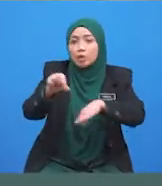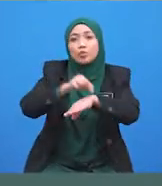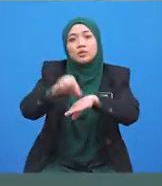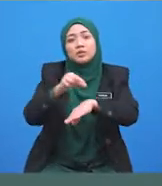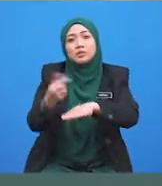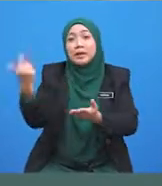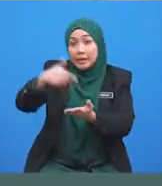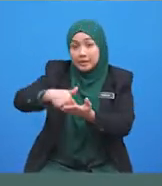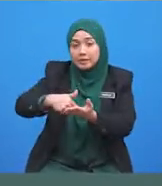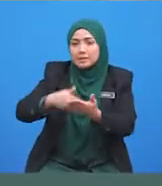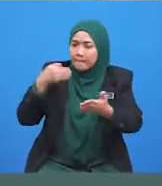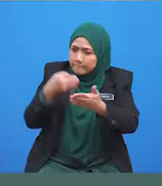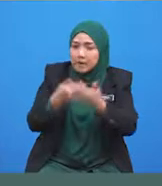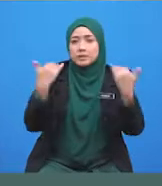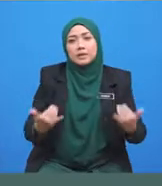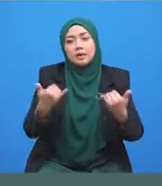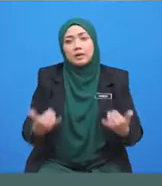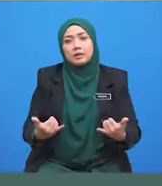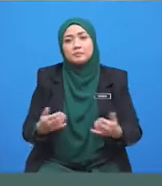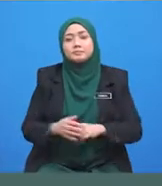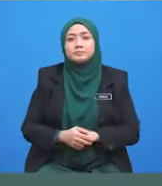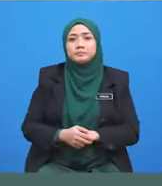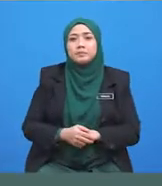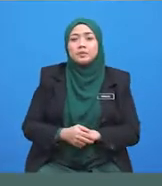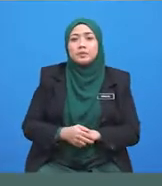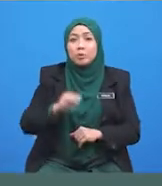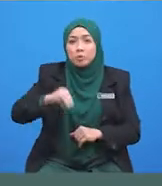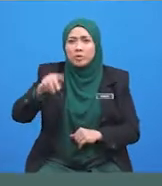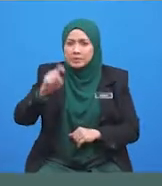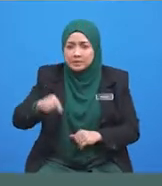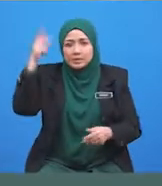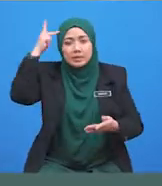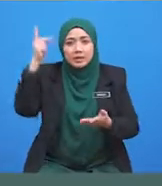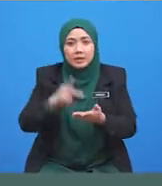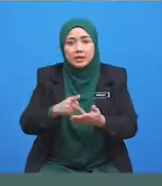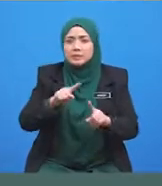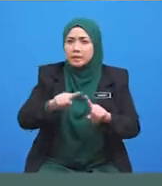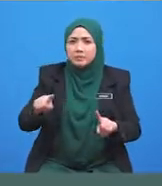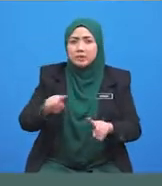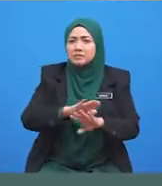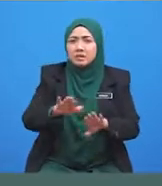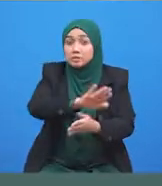mesti murid-murid kenal peralatan-peralatan ini, tetapi tidak semua pernah menggunakannya.